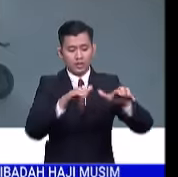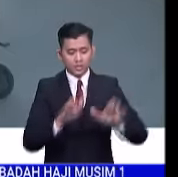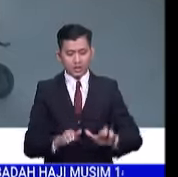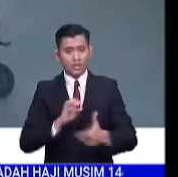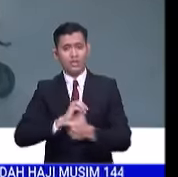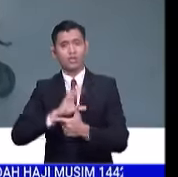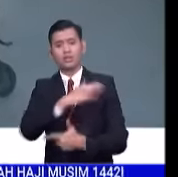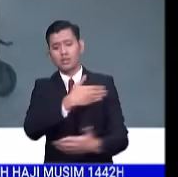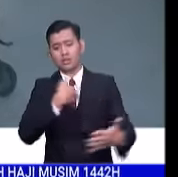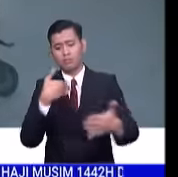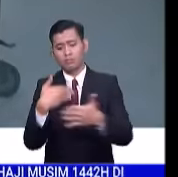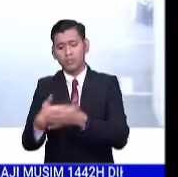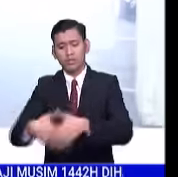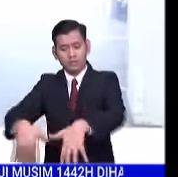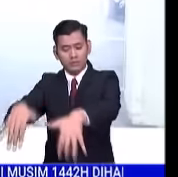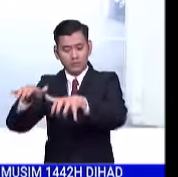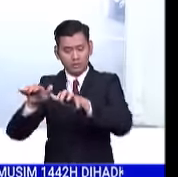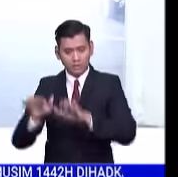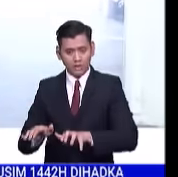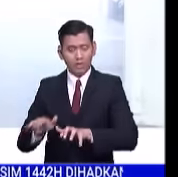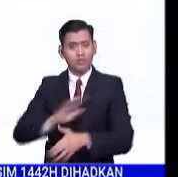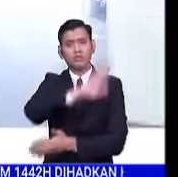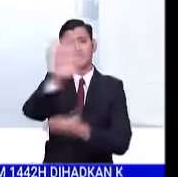pengurusan pengebumian.